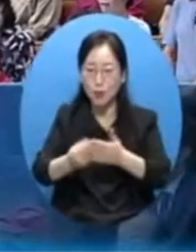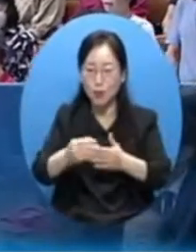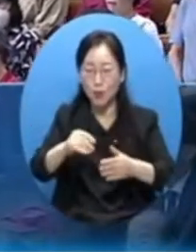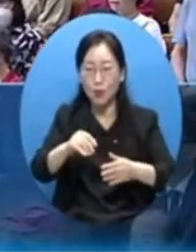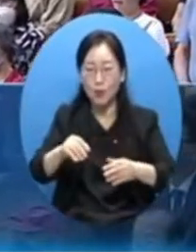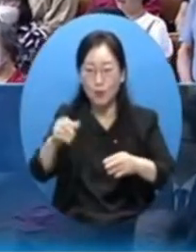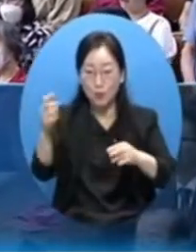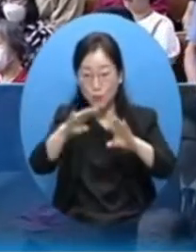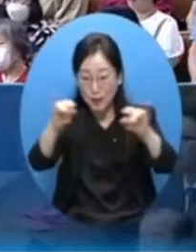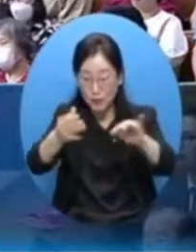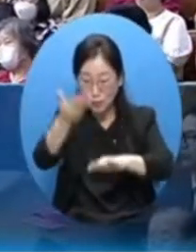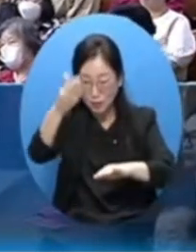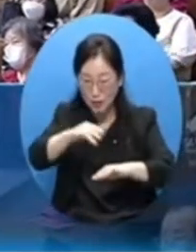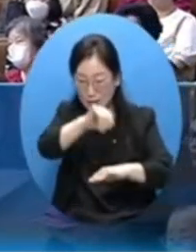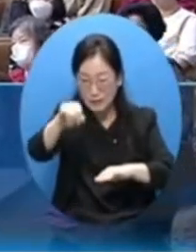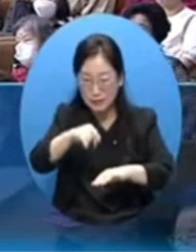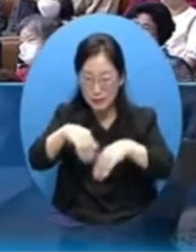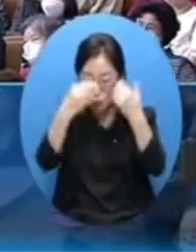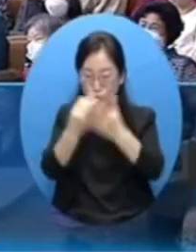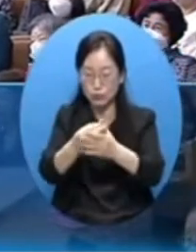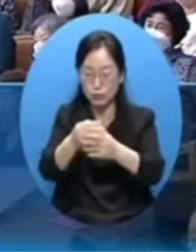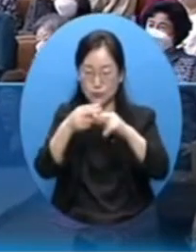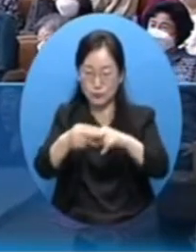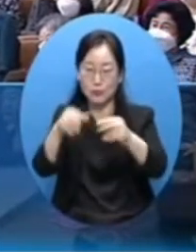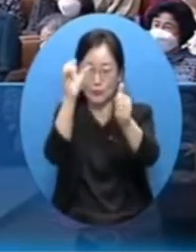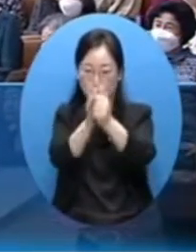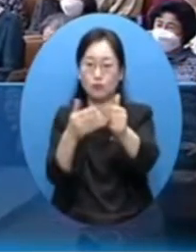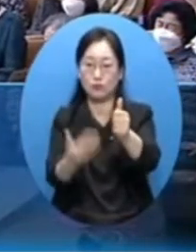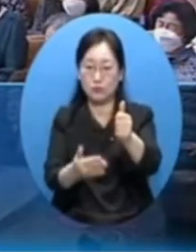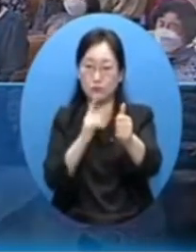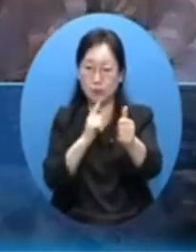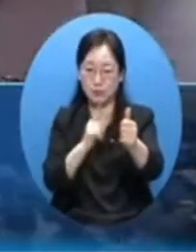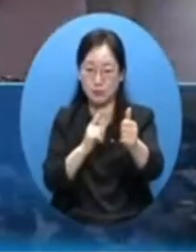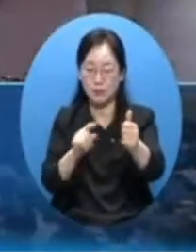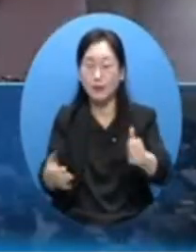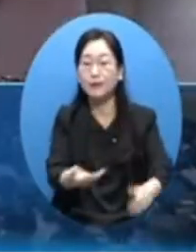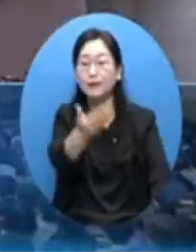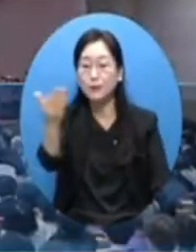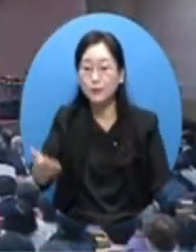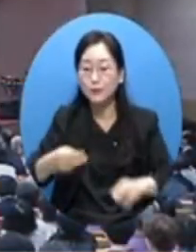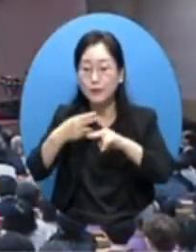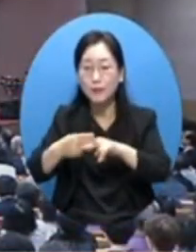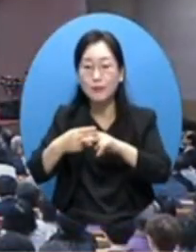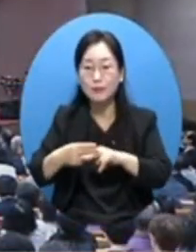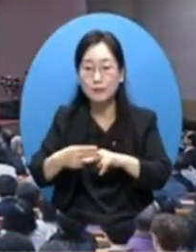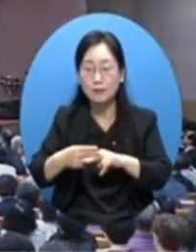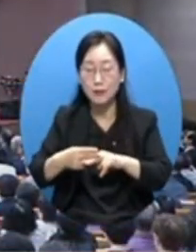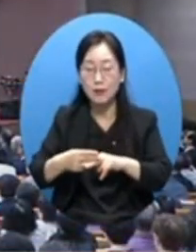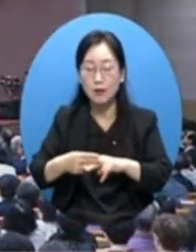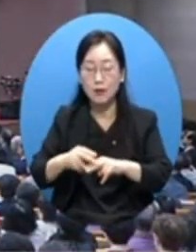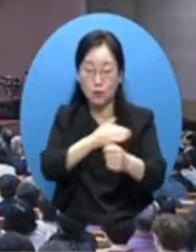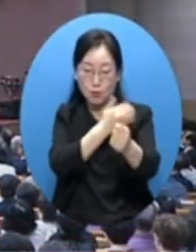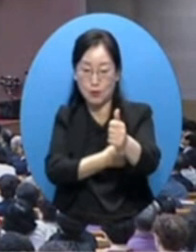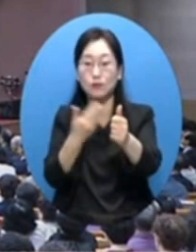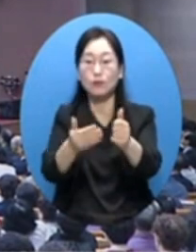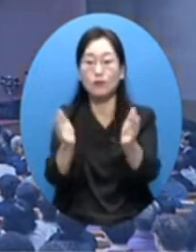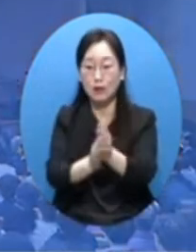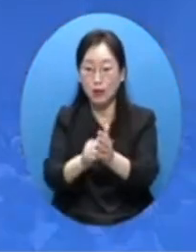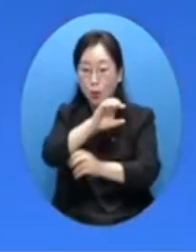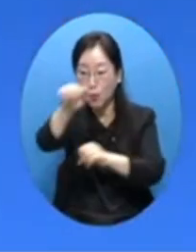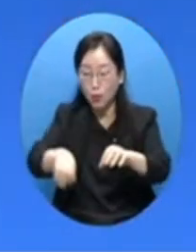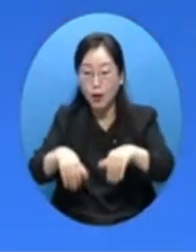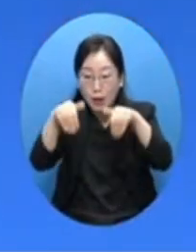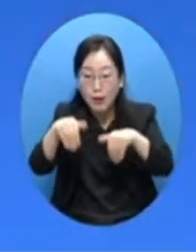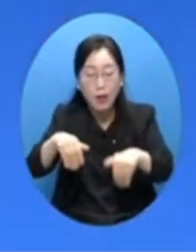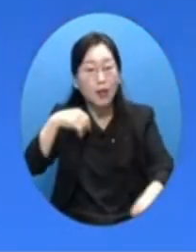온 땅과 땅에 기는 모든 것을 다스리게 하자 하시고, 여러분 다스리는 권한을 주셨는데 왜 우리가 그것들의 노예가